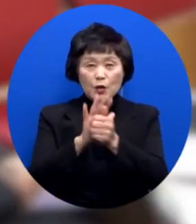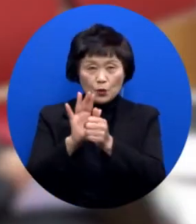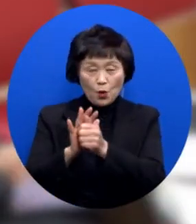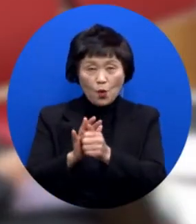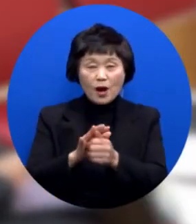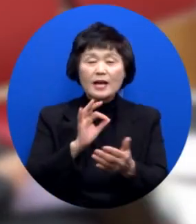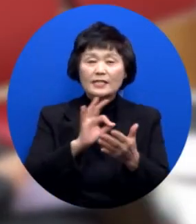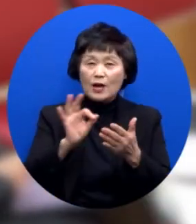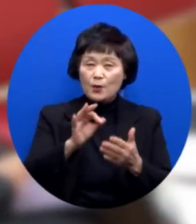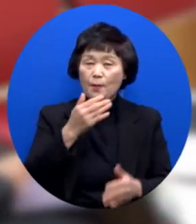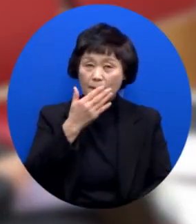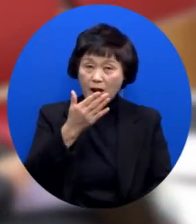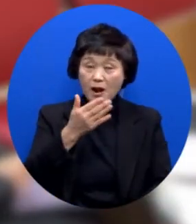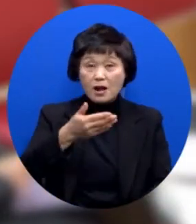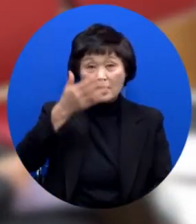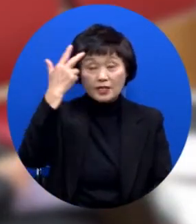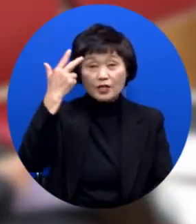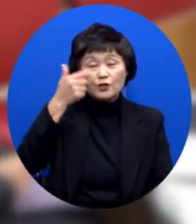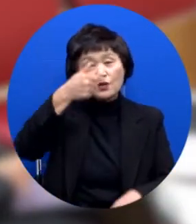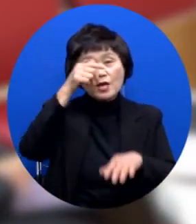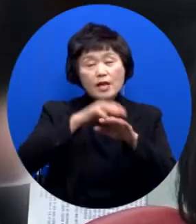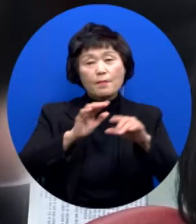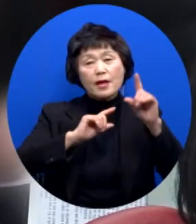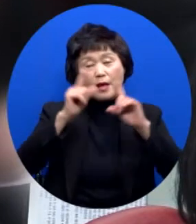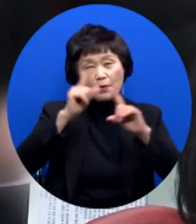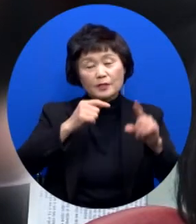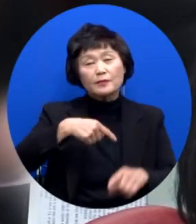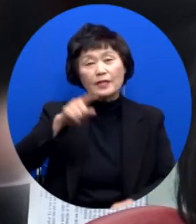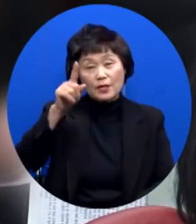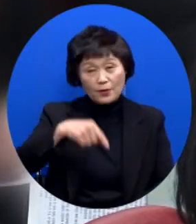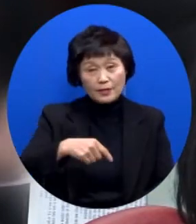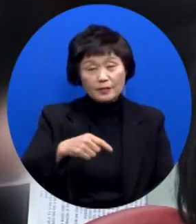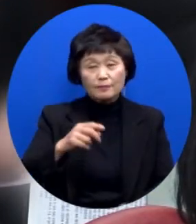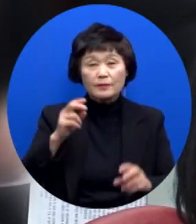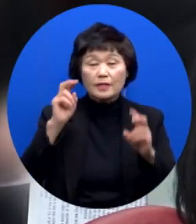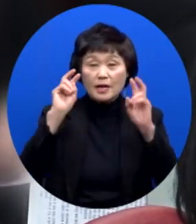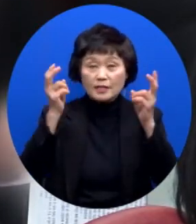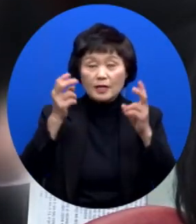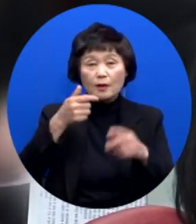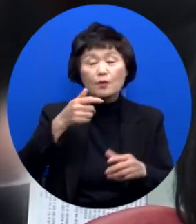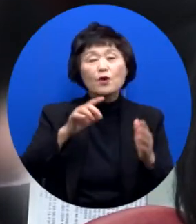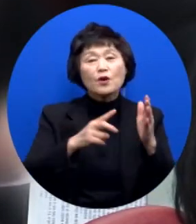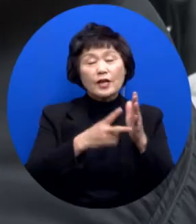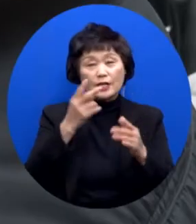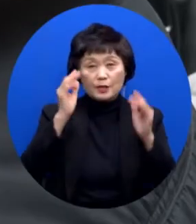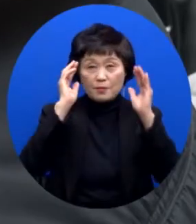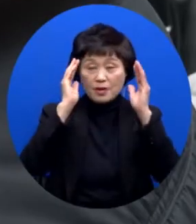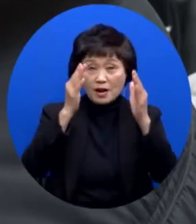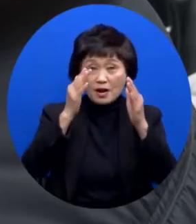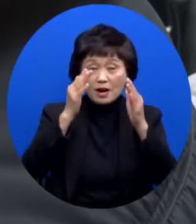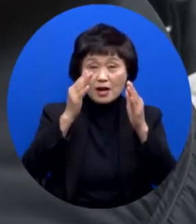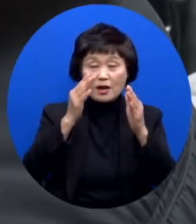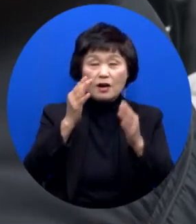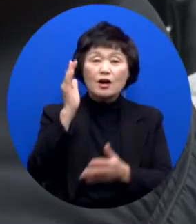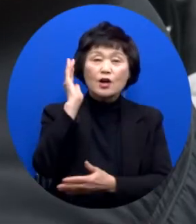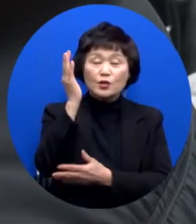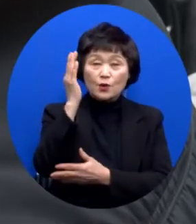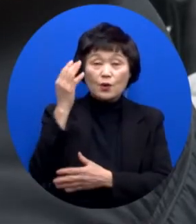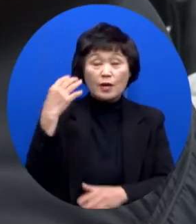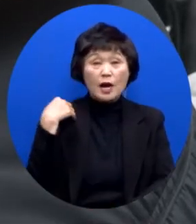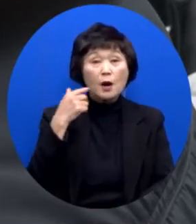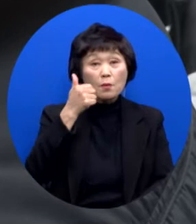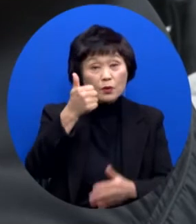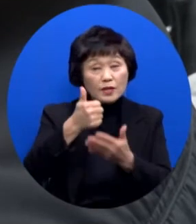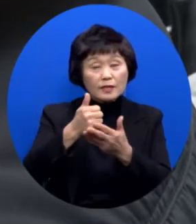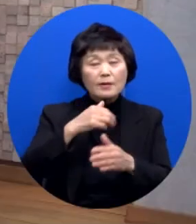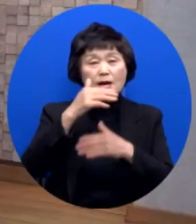교회 예배 현장 다녀왔습니다 예루살렘을 향하여 를 주제로 설교한 정 영 구 목사는 새로운 보금자리는 하나님의 임재가